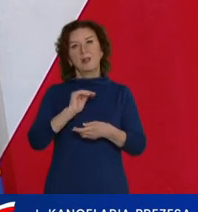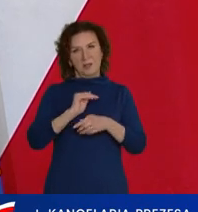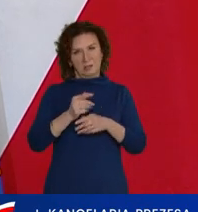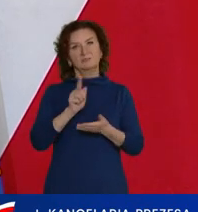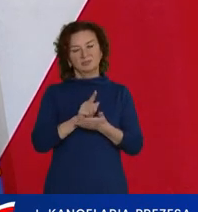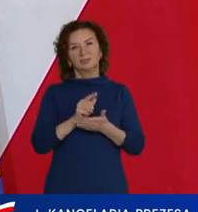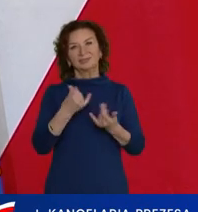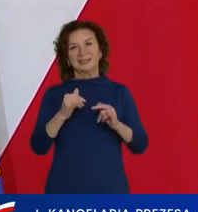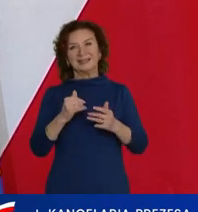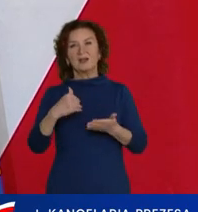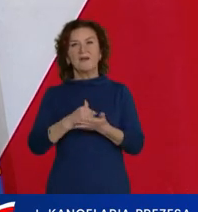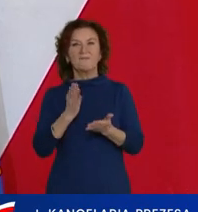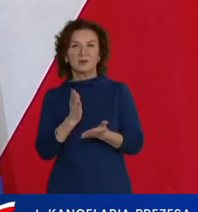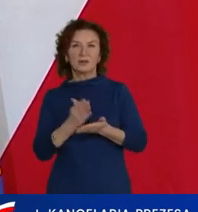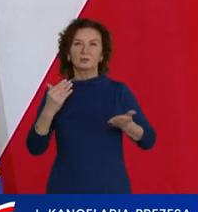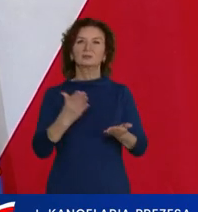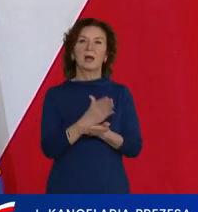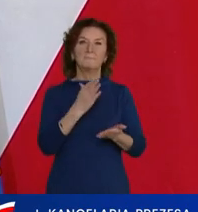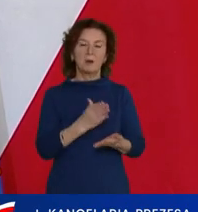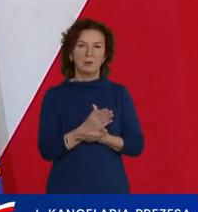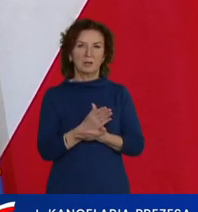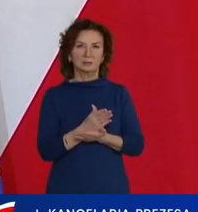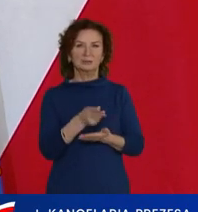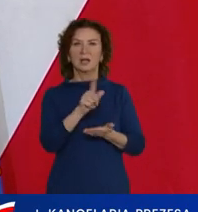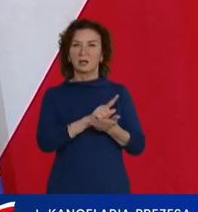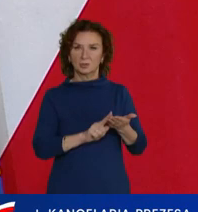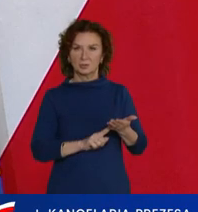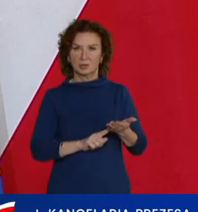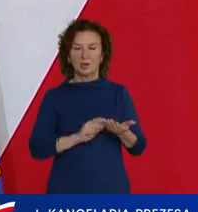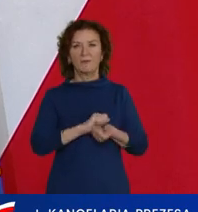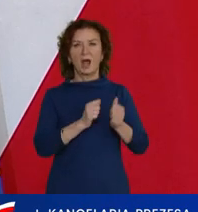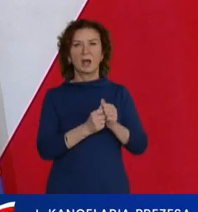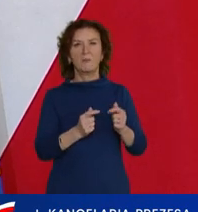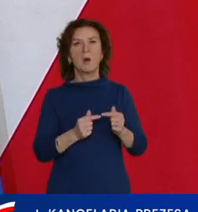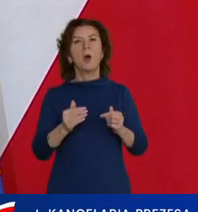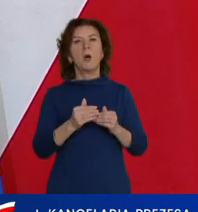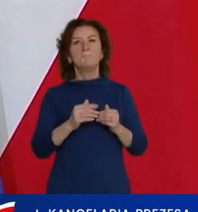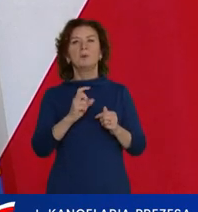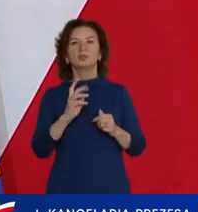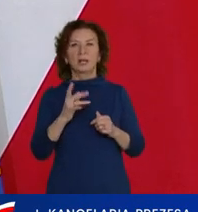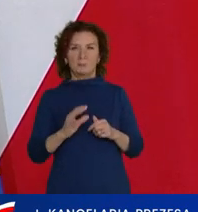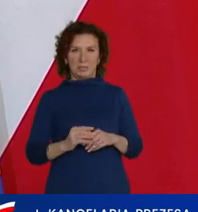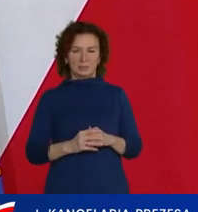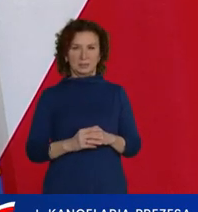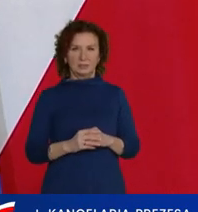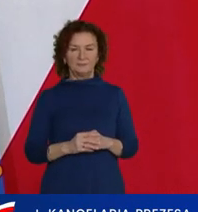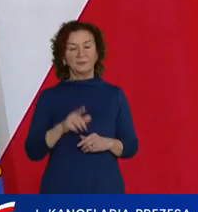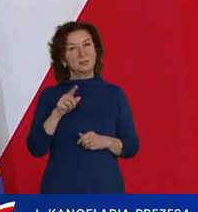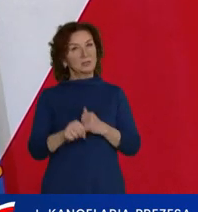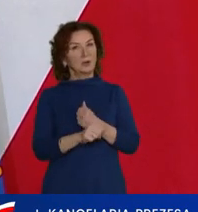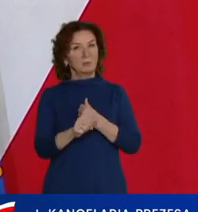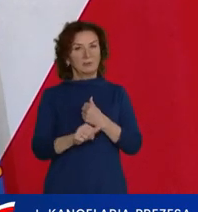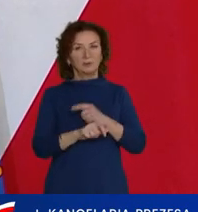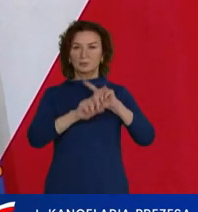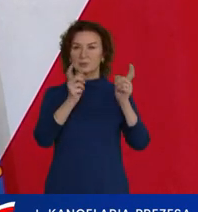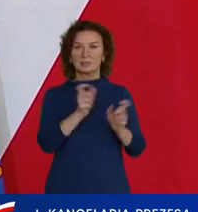województwa pomagają, na przykład województwu śląskiemu czy województwu podkarpackiemu. I pod tym względem cały